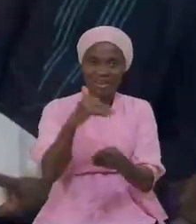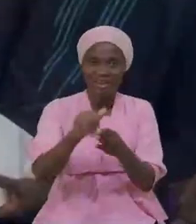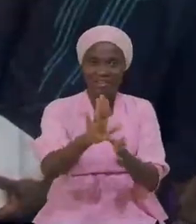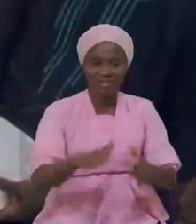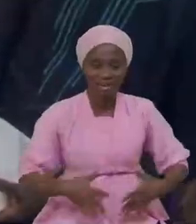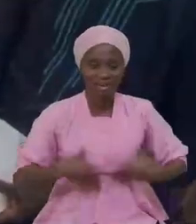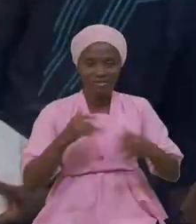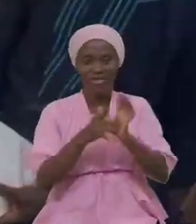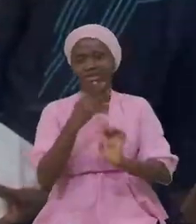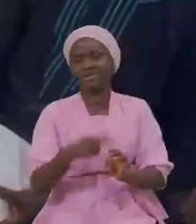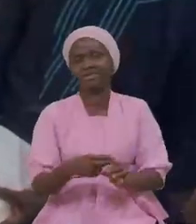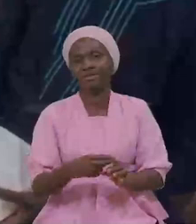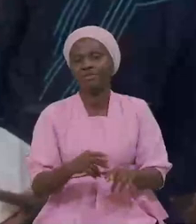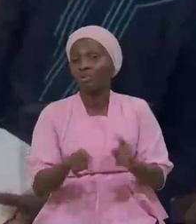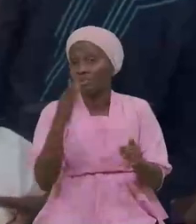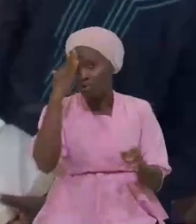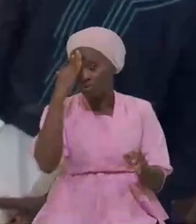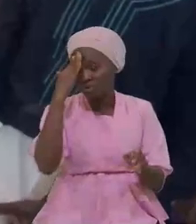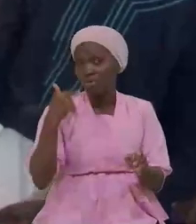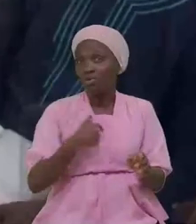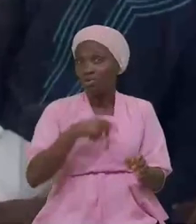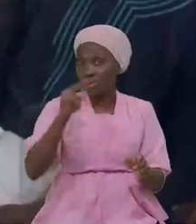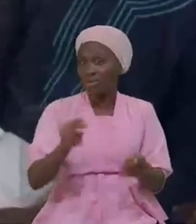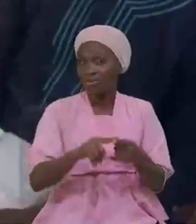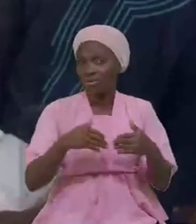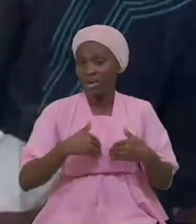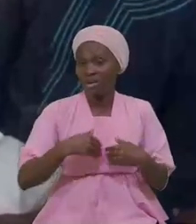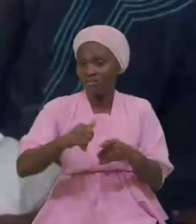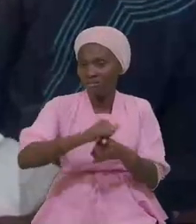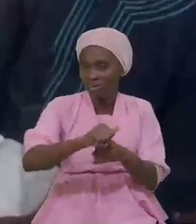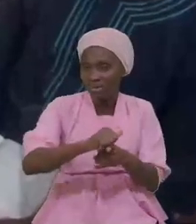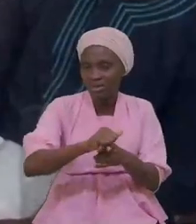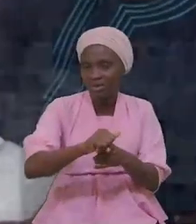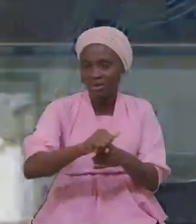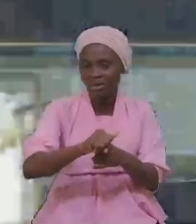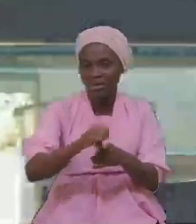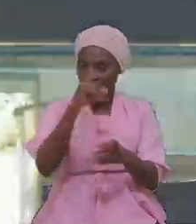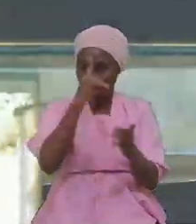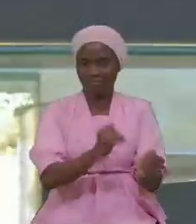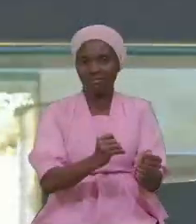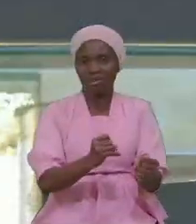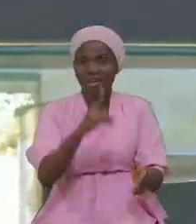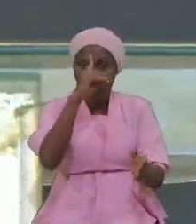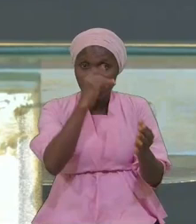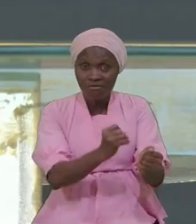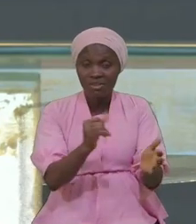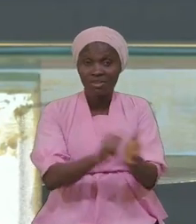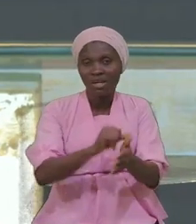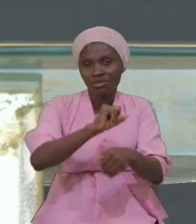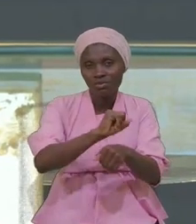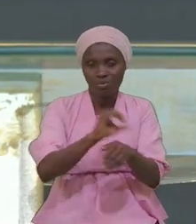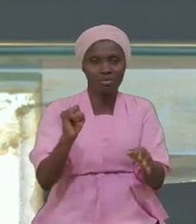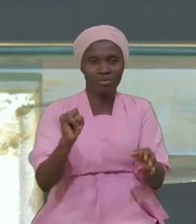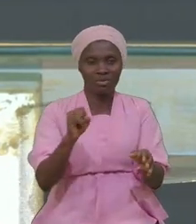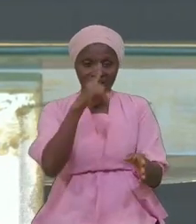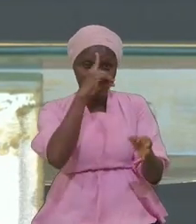dans votre vie. Mais nous devons avoir la foi pratique, la foi qui agit, la foi qui ne va pas